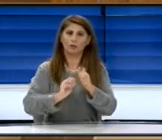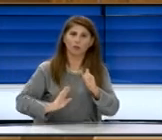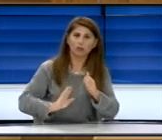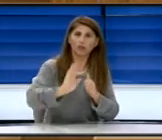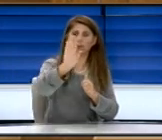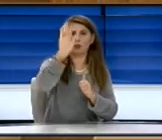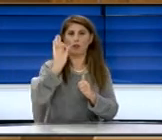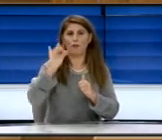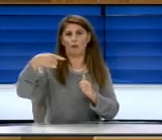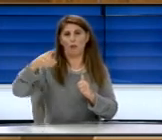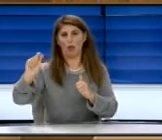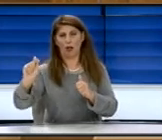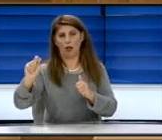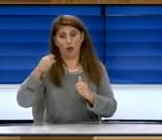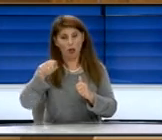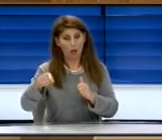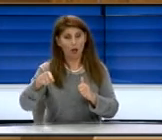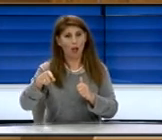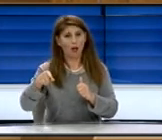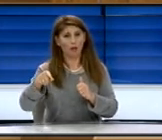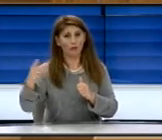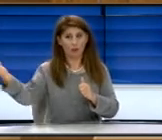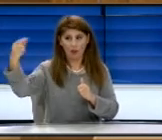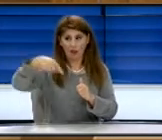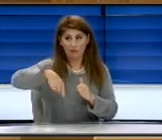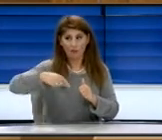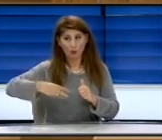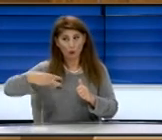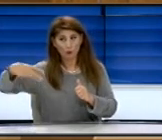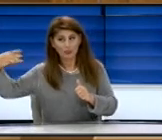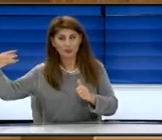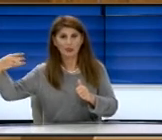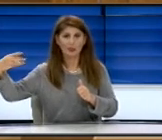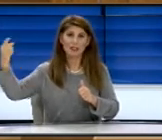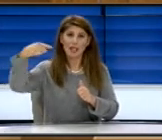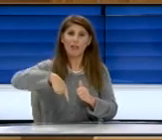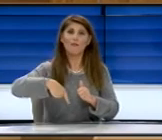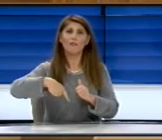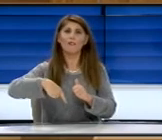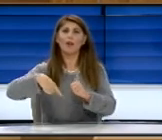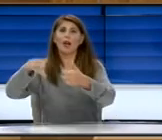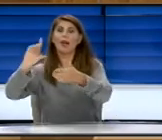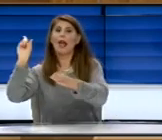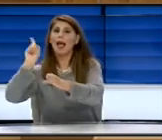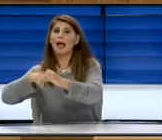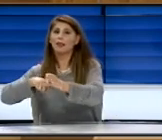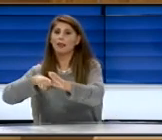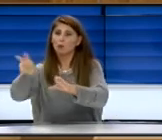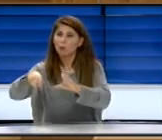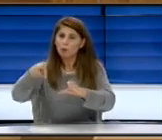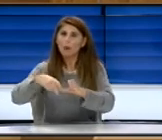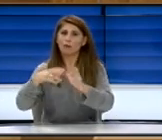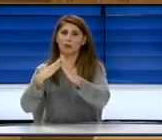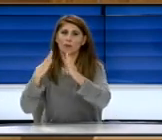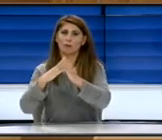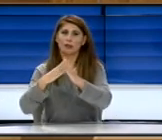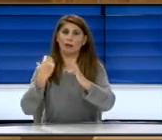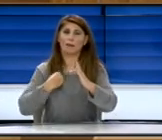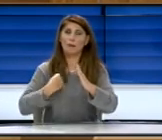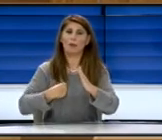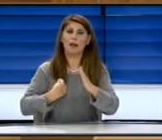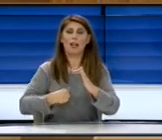ΦΠΑ. Ήταν αυτός που έφερε τα κοράκια. Είναι αυτός που επίσης υπερθεματίζει για την περιβόητη πράσινη ενέργεια